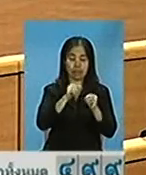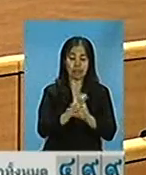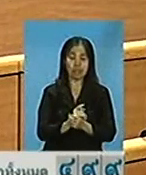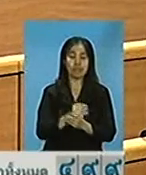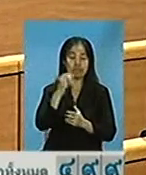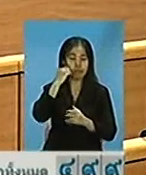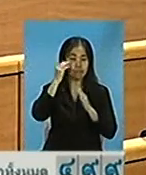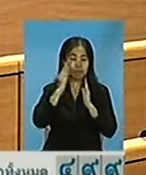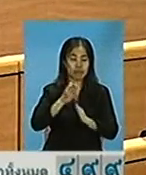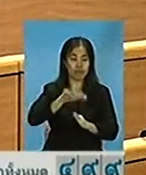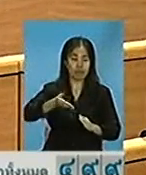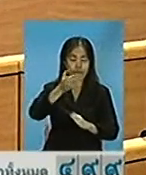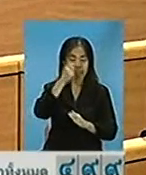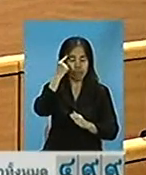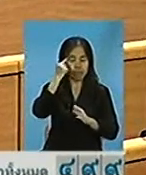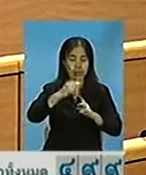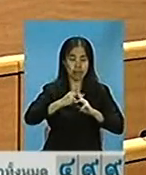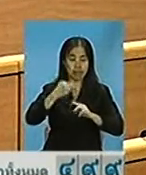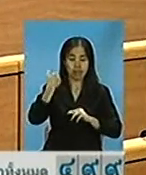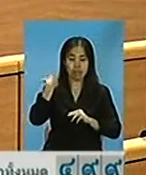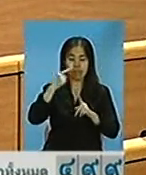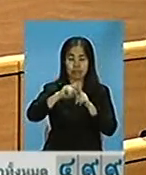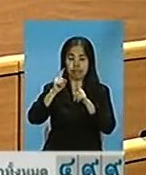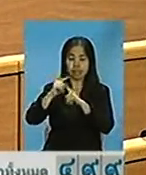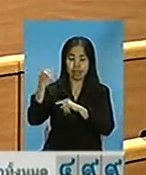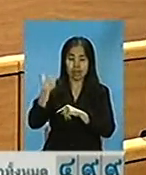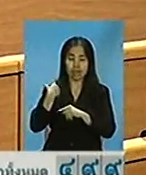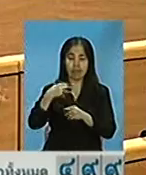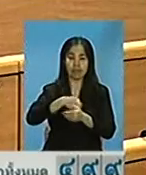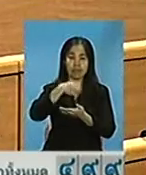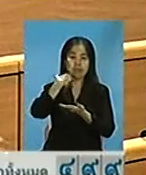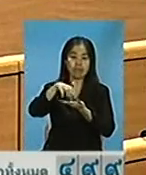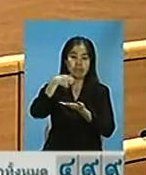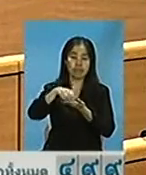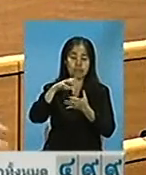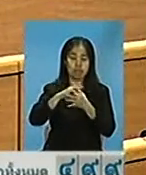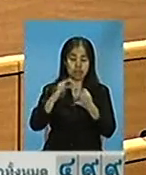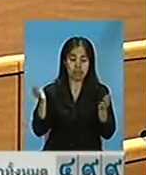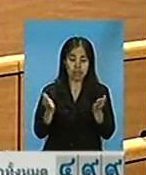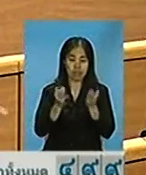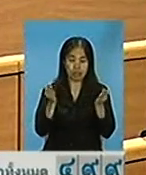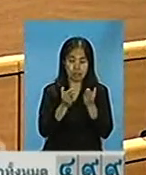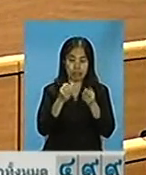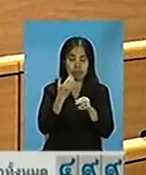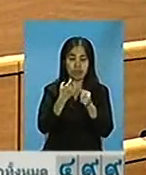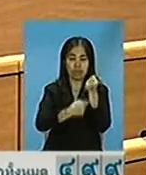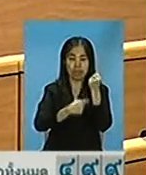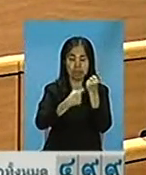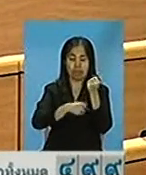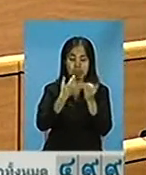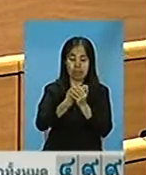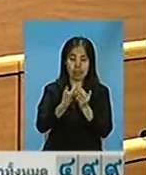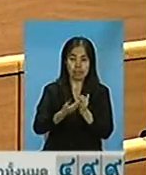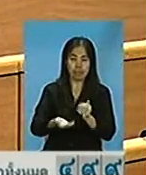นนะครับรักษาผลประโยชน์ทั้งนั้นนะครับผมก็อยากจะกราบเรียนเพื่อความเข้าใจว่าเพื่อจะเป็นการส่งเสริมให้ราคายางในประเทศเรานั้นเนี่ย